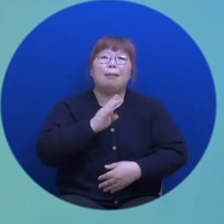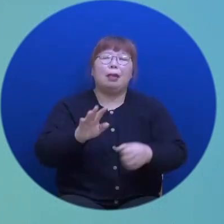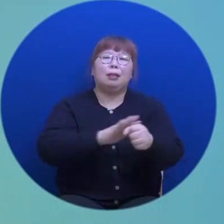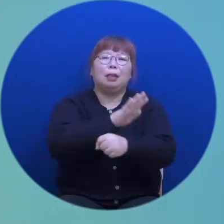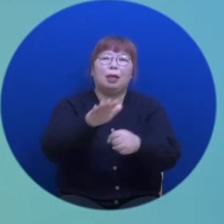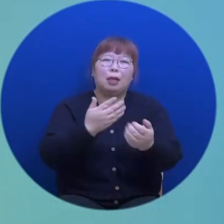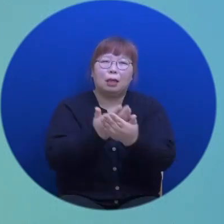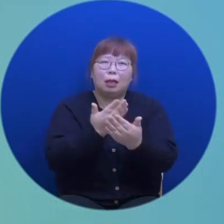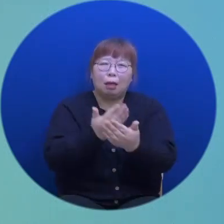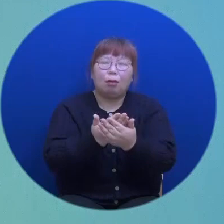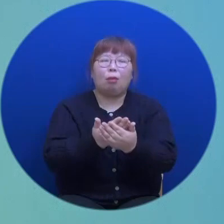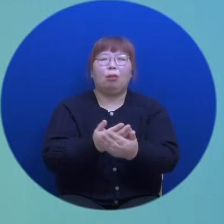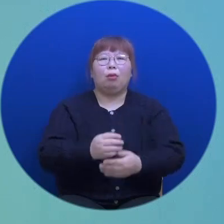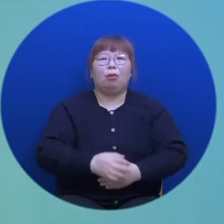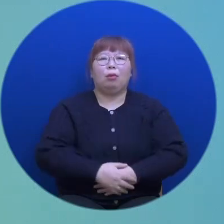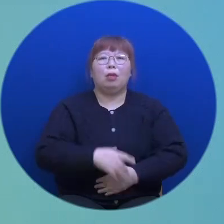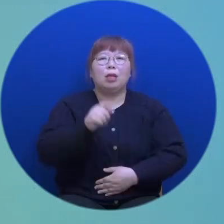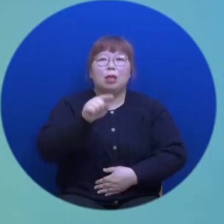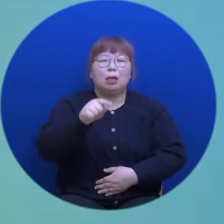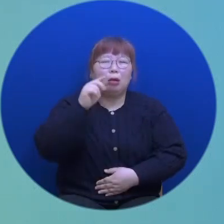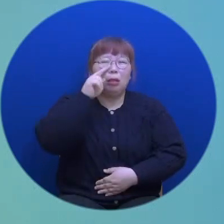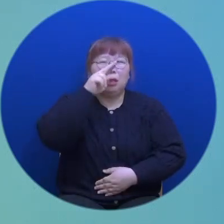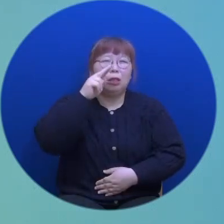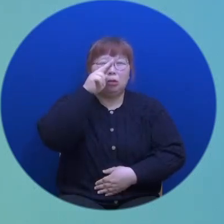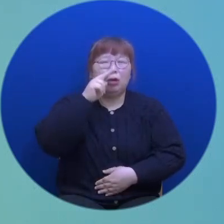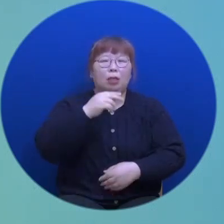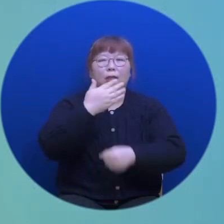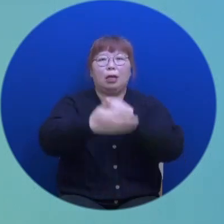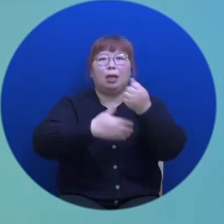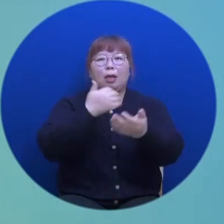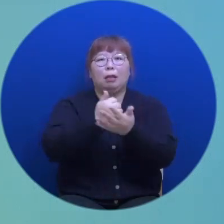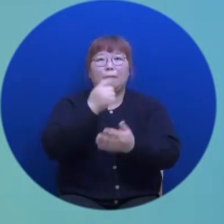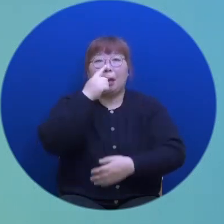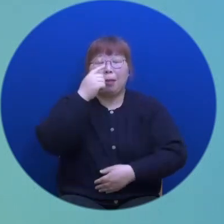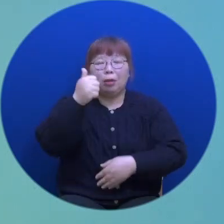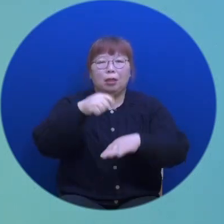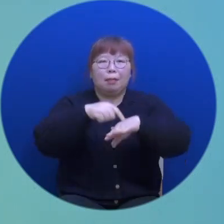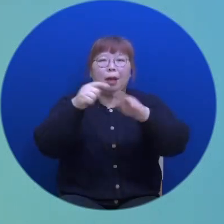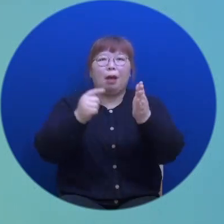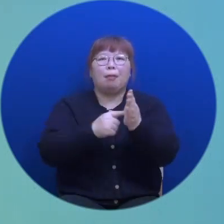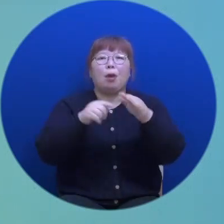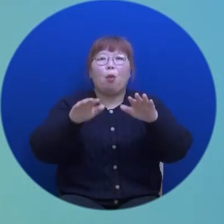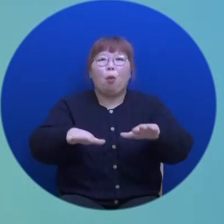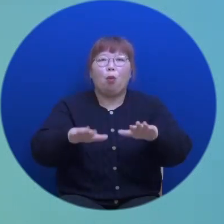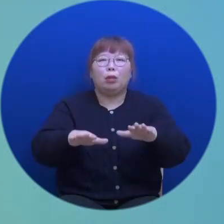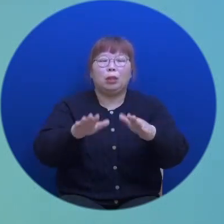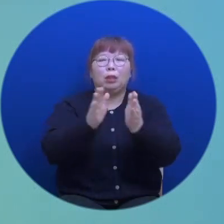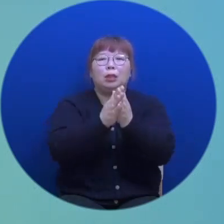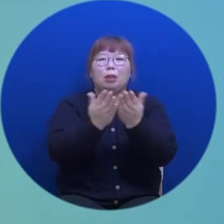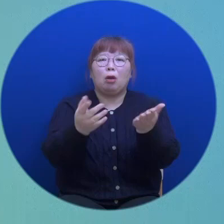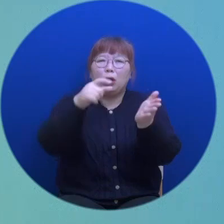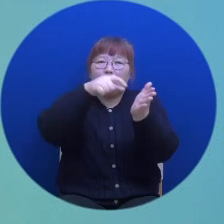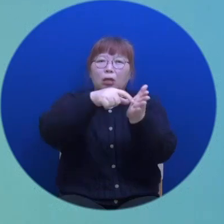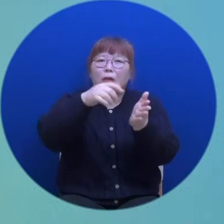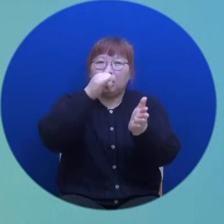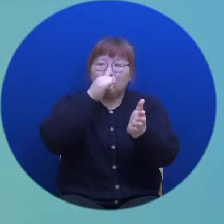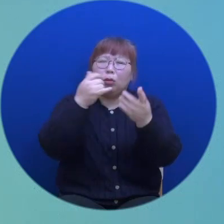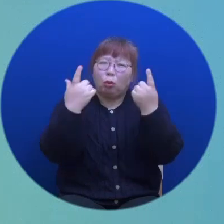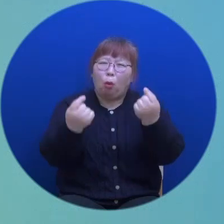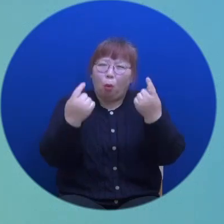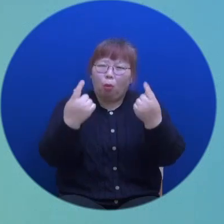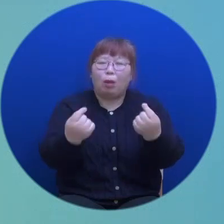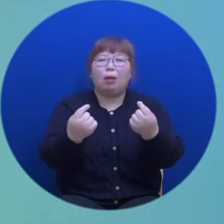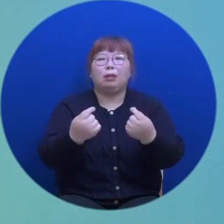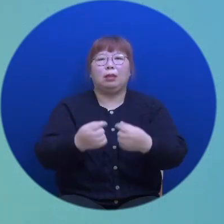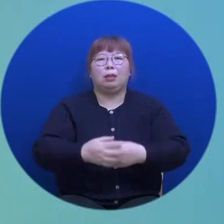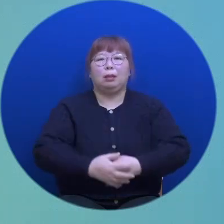사랑해다오. 바로 이 질투하시는 하나님 아버지의 마음이 오늘 본문에도 똑같이